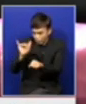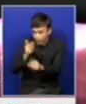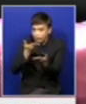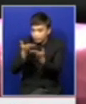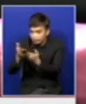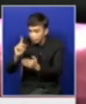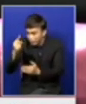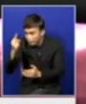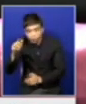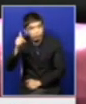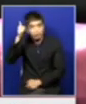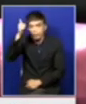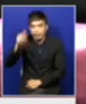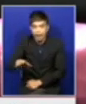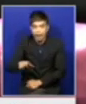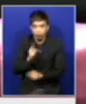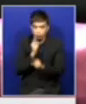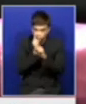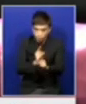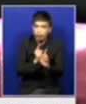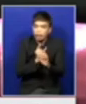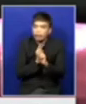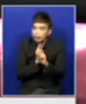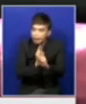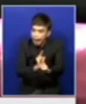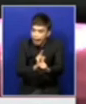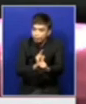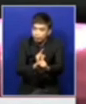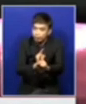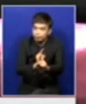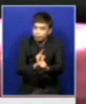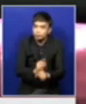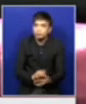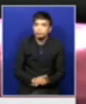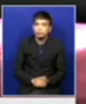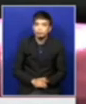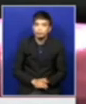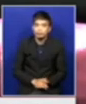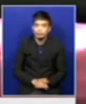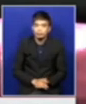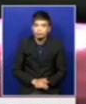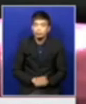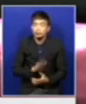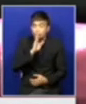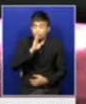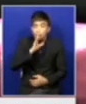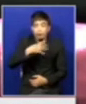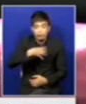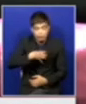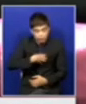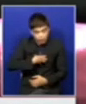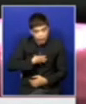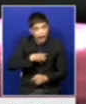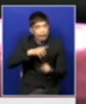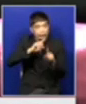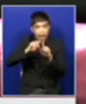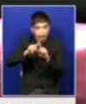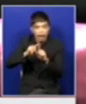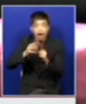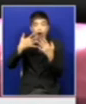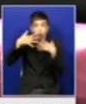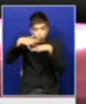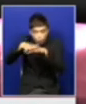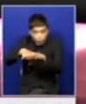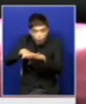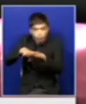หัวคิวจากผู้ประกอบการโรงแรมหากอยากจะเข้าร่วมโครงการควอรันทีนของรัฐบาลนั้นจะต้องจ่ายค่าหัวคิวมาดิฉันต้